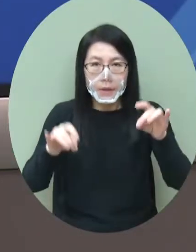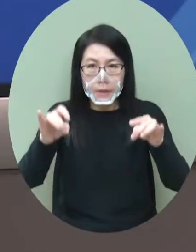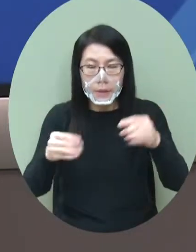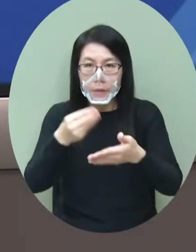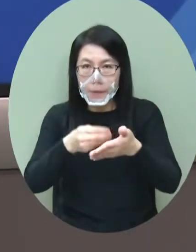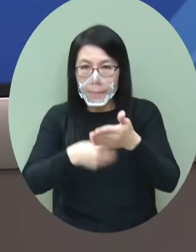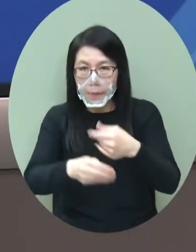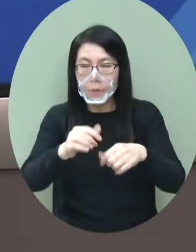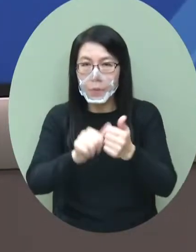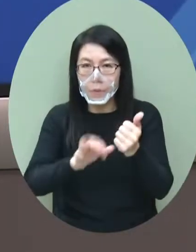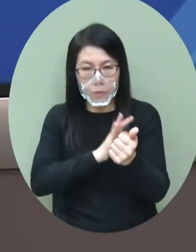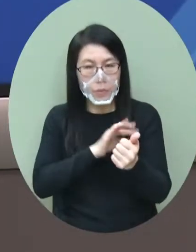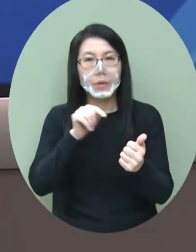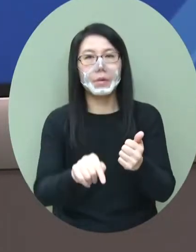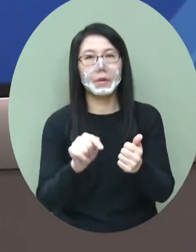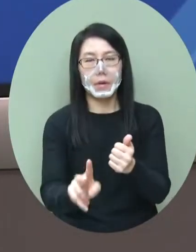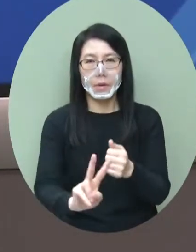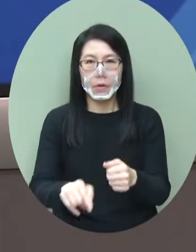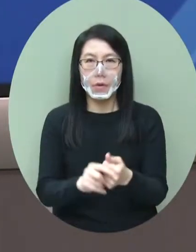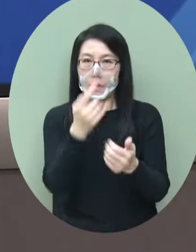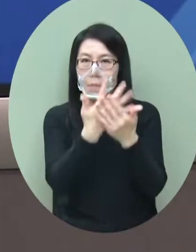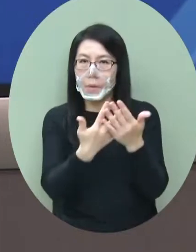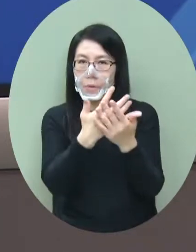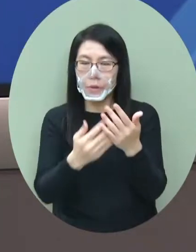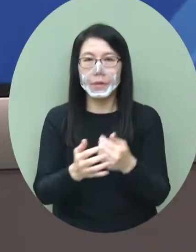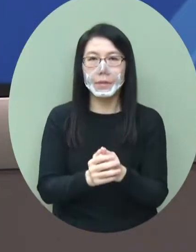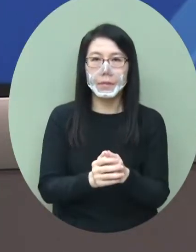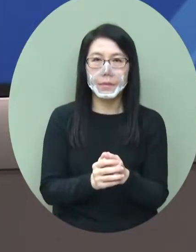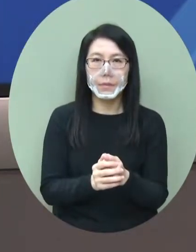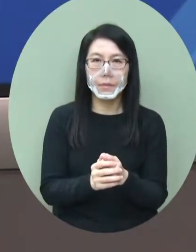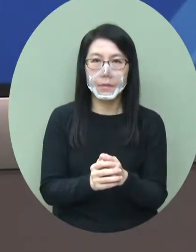委会推出了一个网上